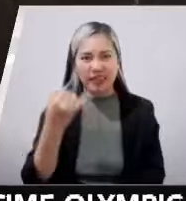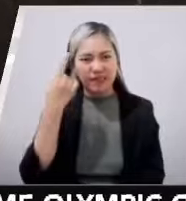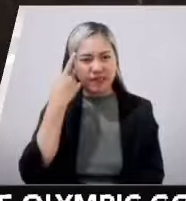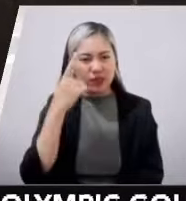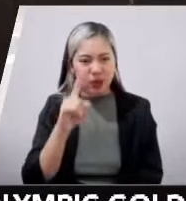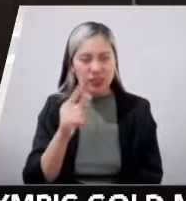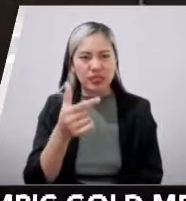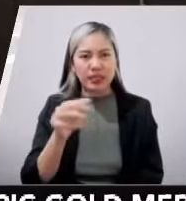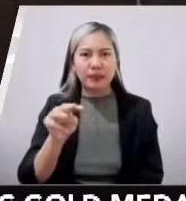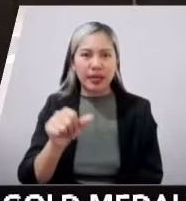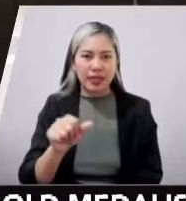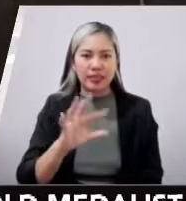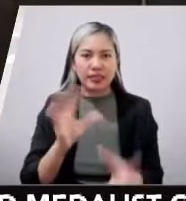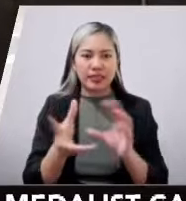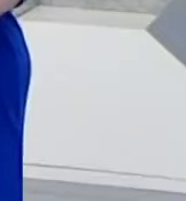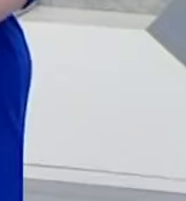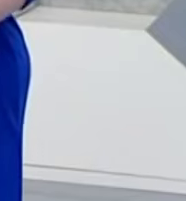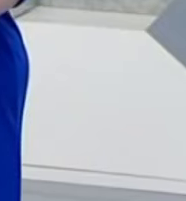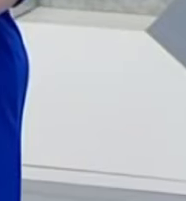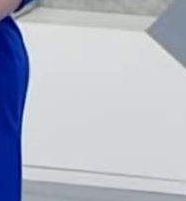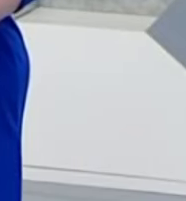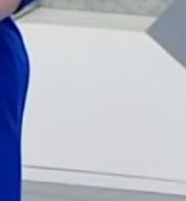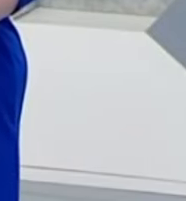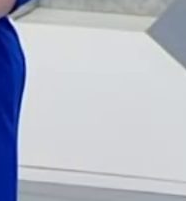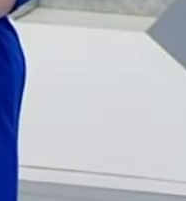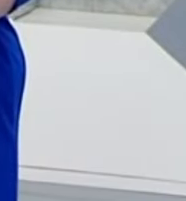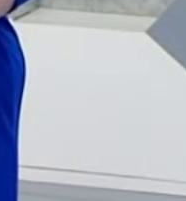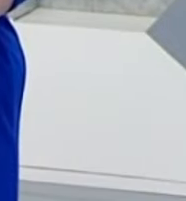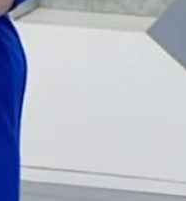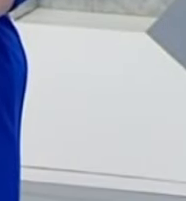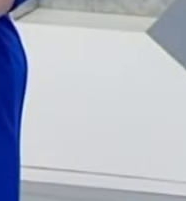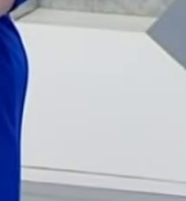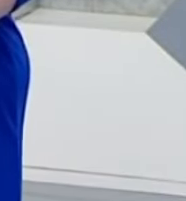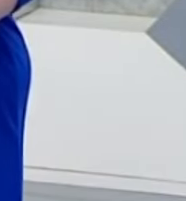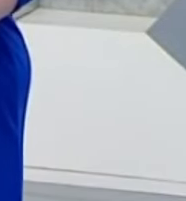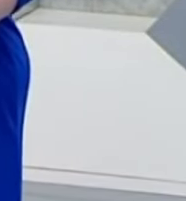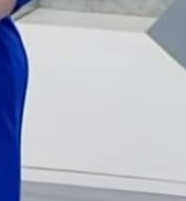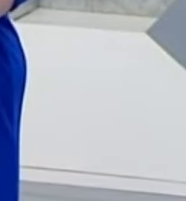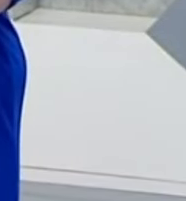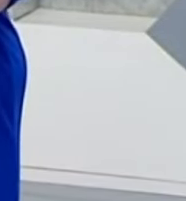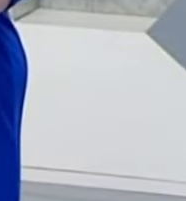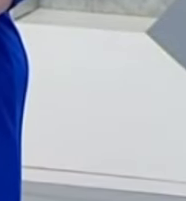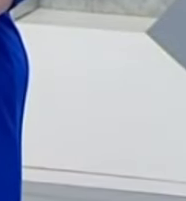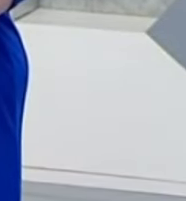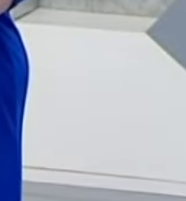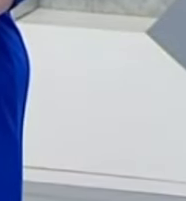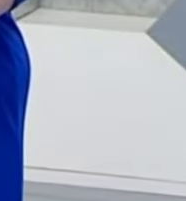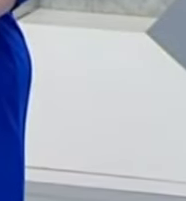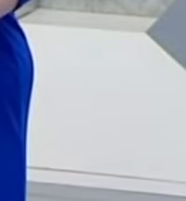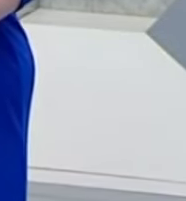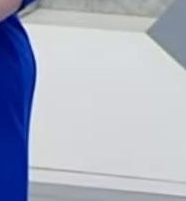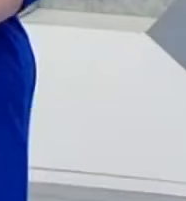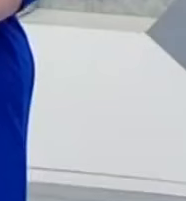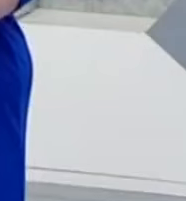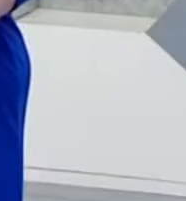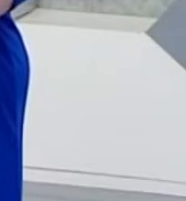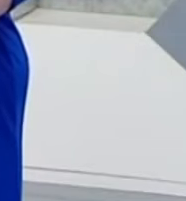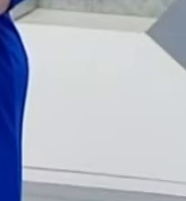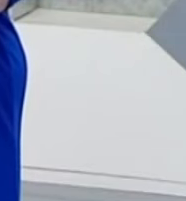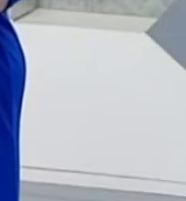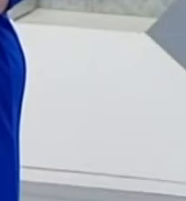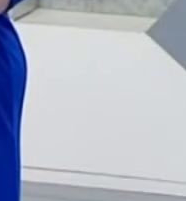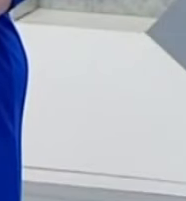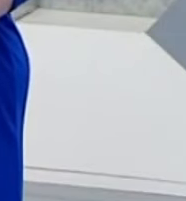GMA Integrated News. Kapuso, para sa mga maiinit na balita, mag-subscribe sa GMA Integrated News sa